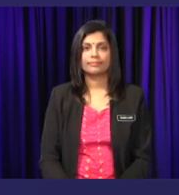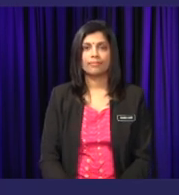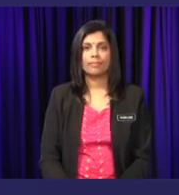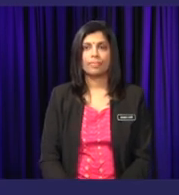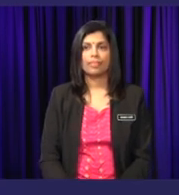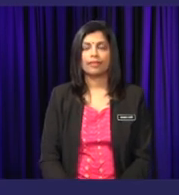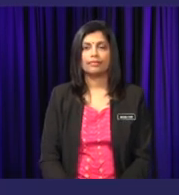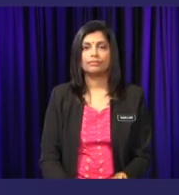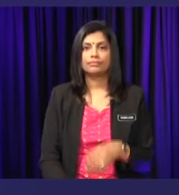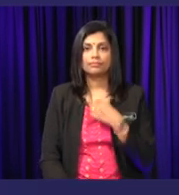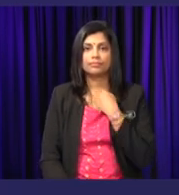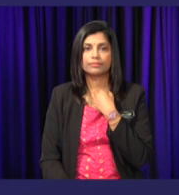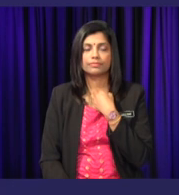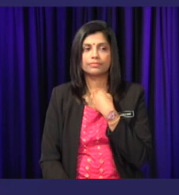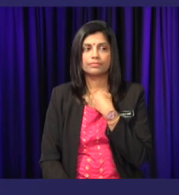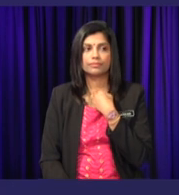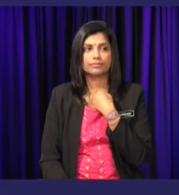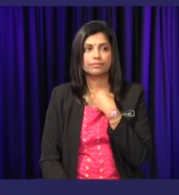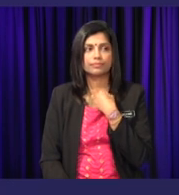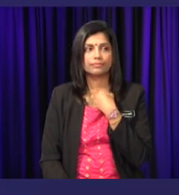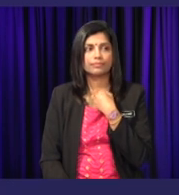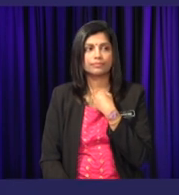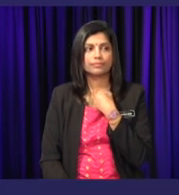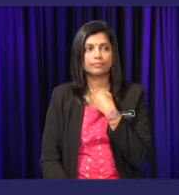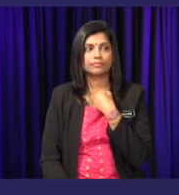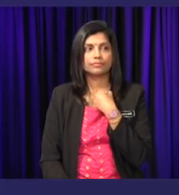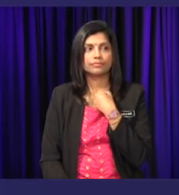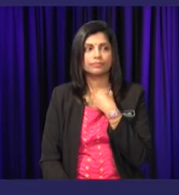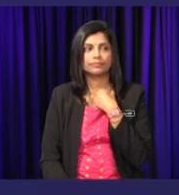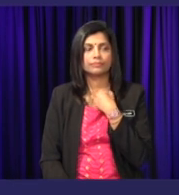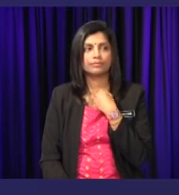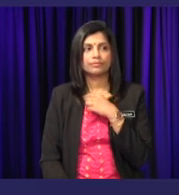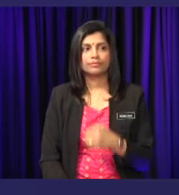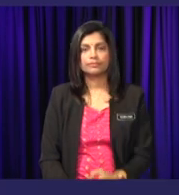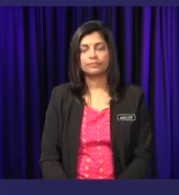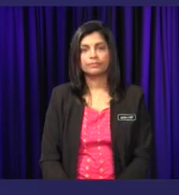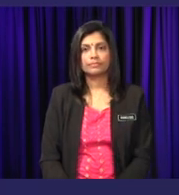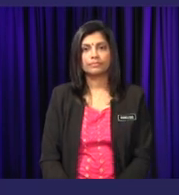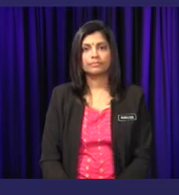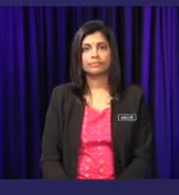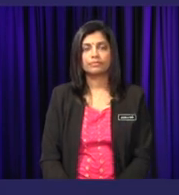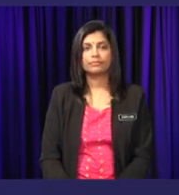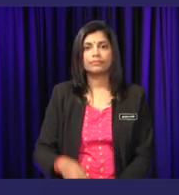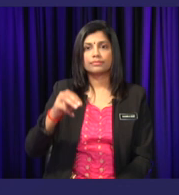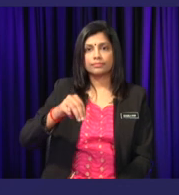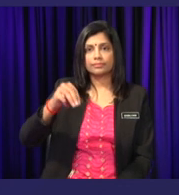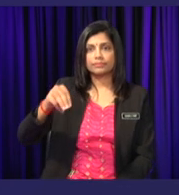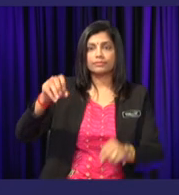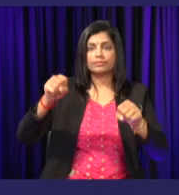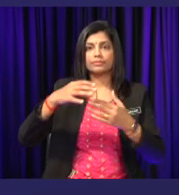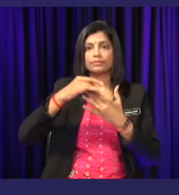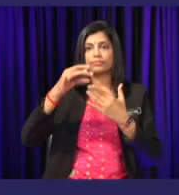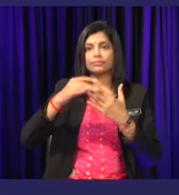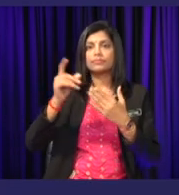disebut berbincang oke tak ada Kak sini tapi boleh sebenarnya tak ada masalah sebab 10